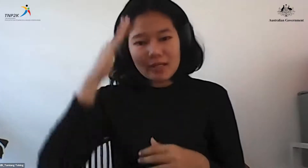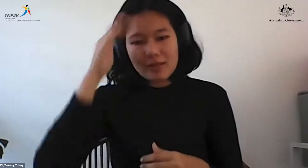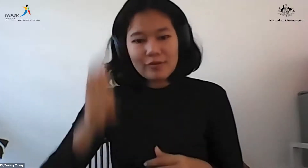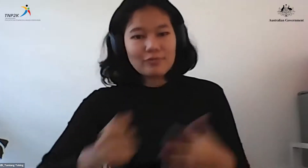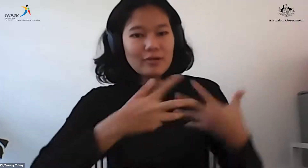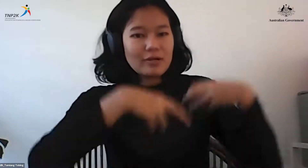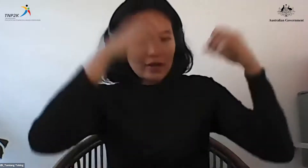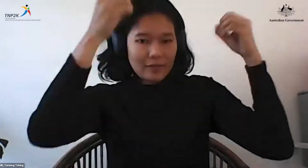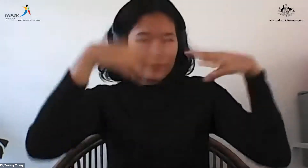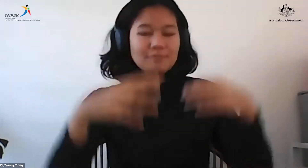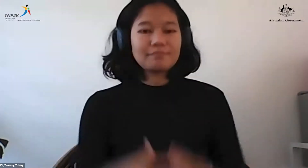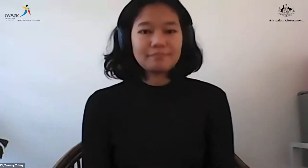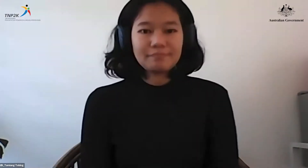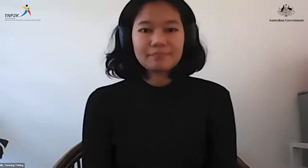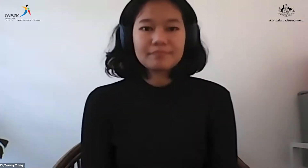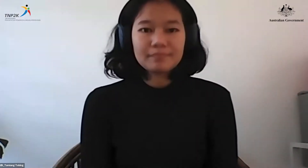warahmatullahi wabarakatuh.